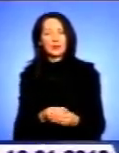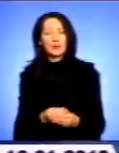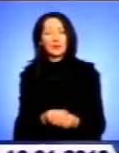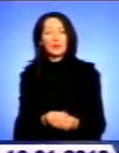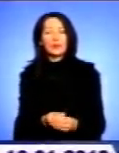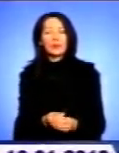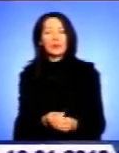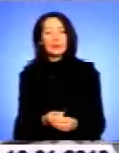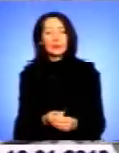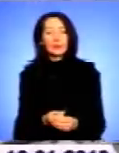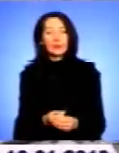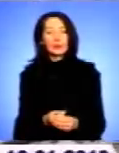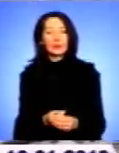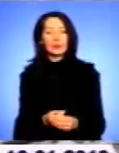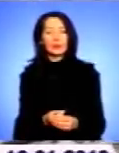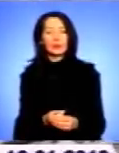області.